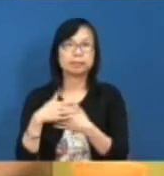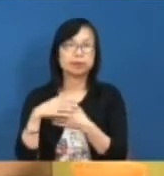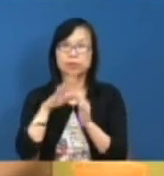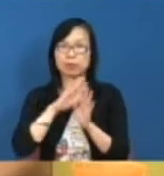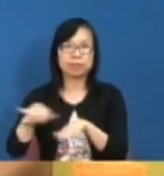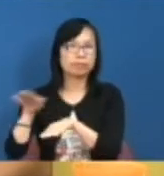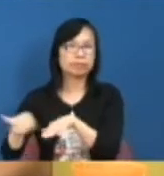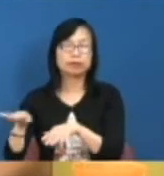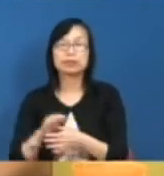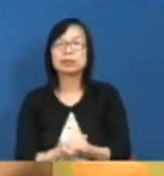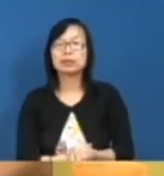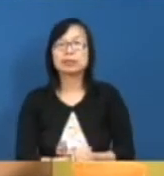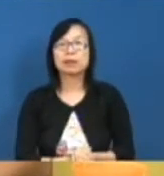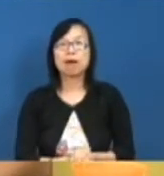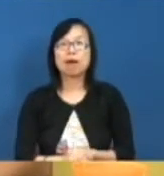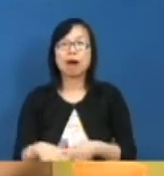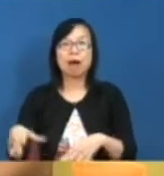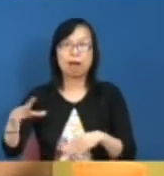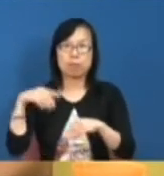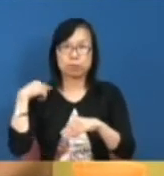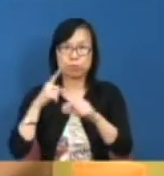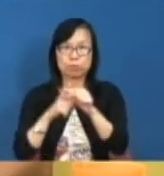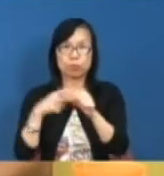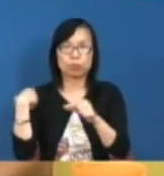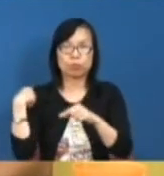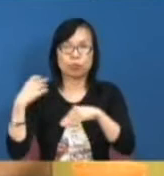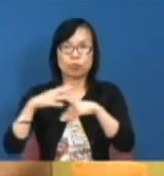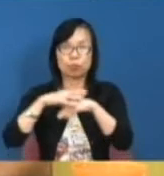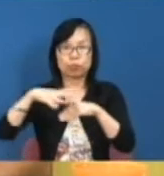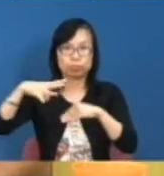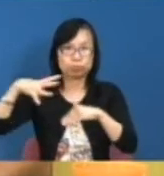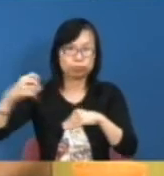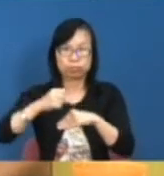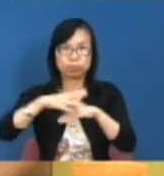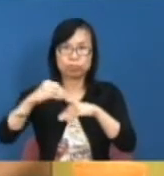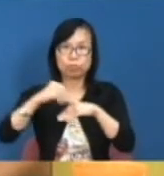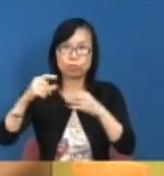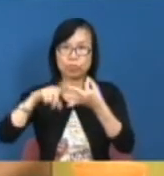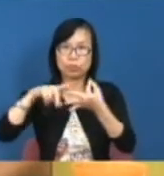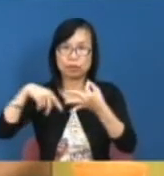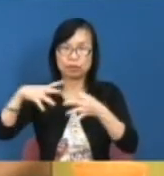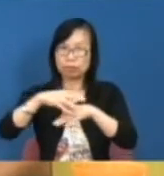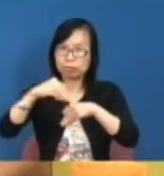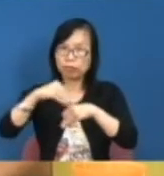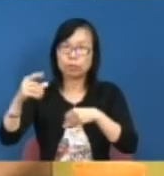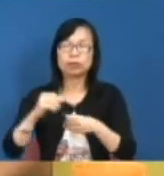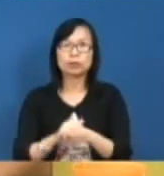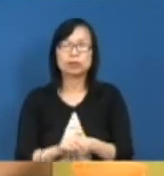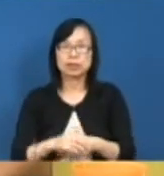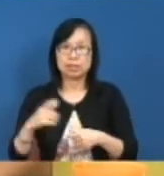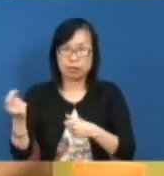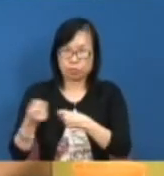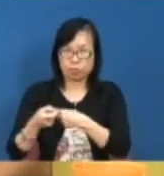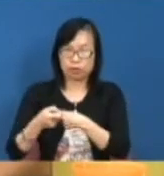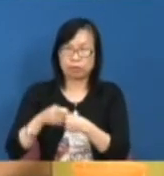但係毛澤東嘅陰雲仲喺度嘅喎。嗱，就係講翻即係最近所謂嘅